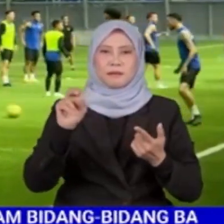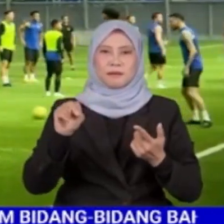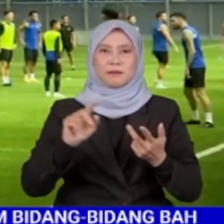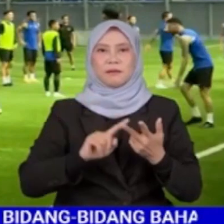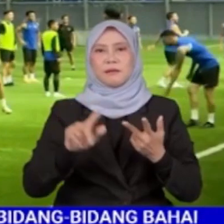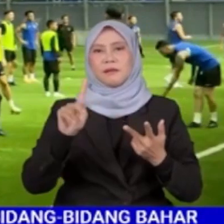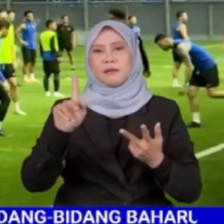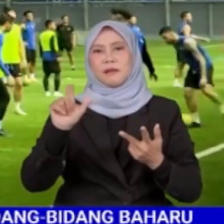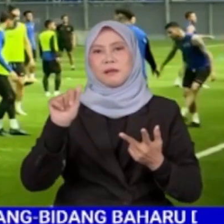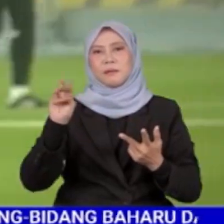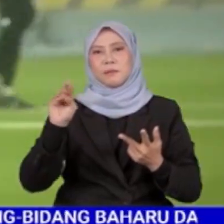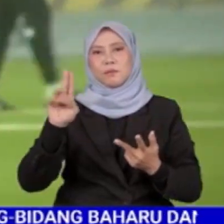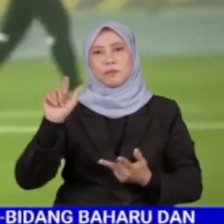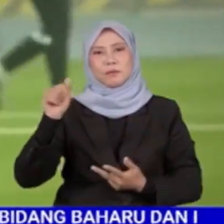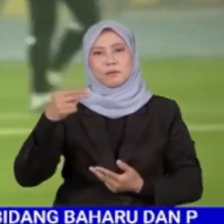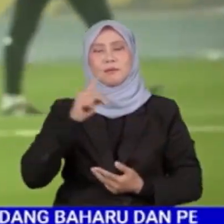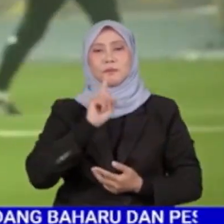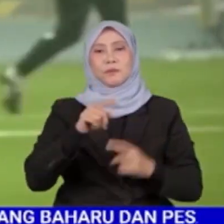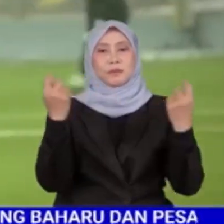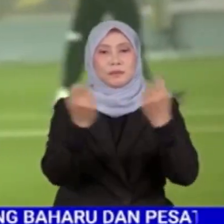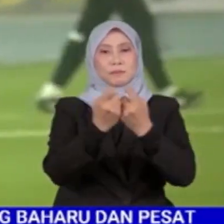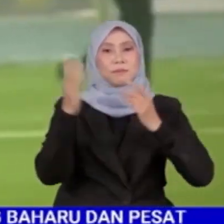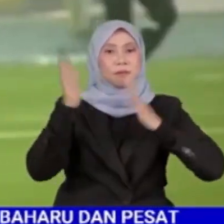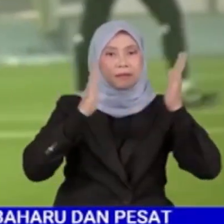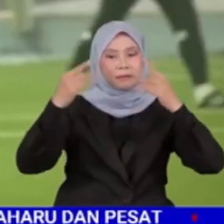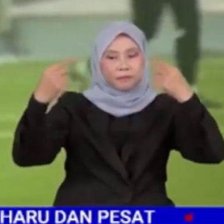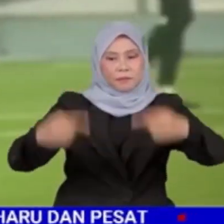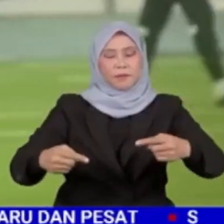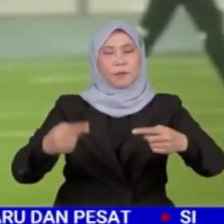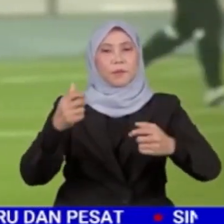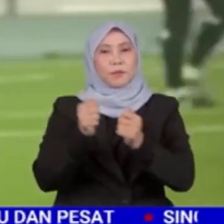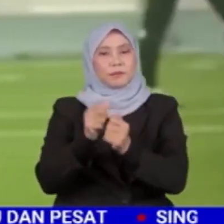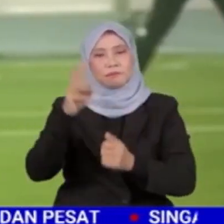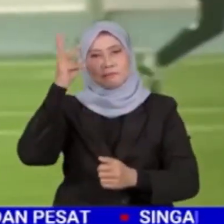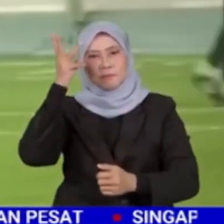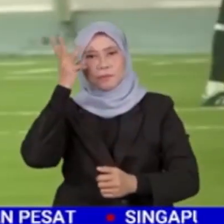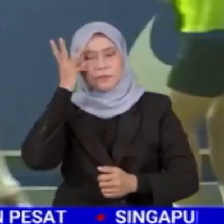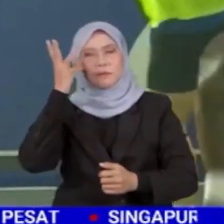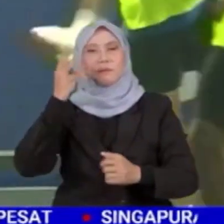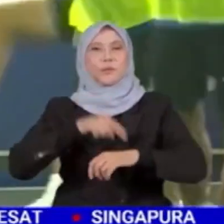Al-Hafiz. Skuad Harimau Malaya dijadualkan beraksi menentang Turkmenistan